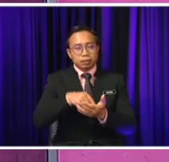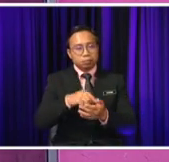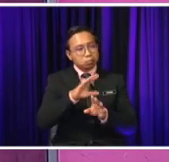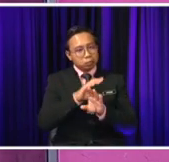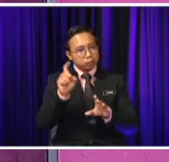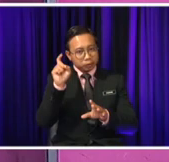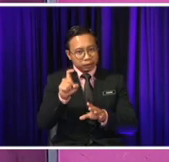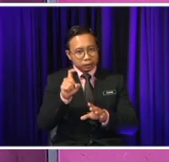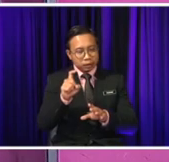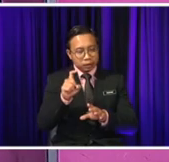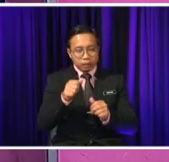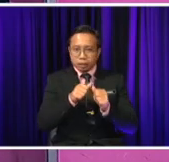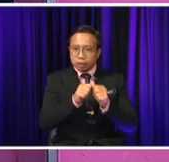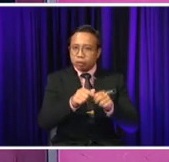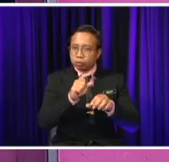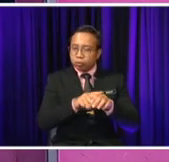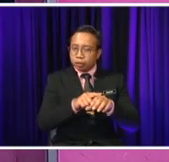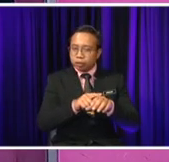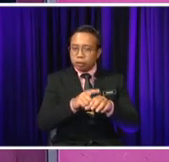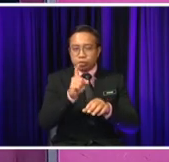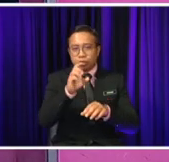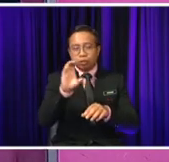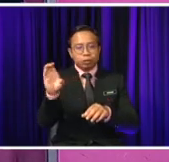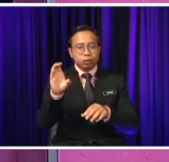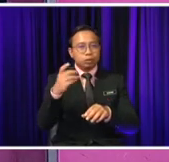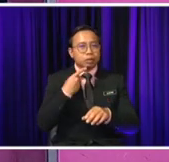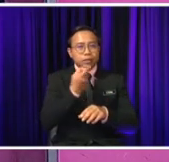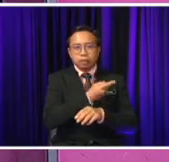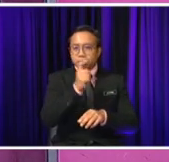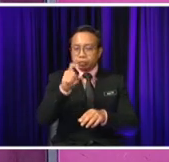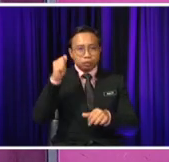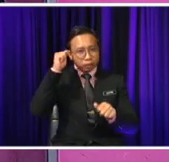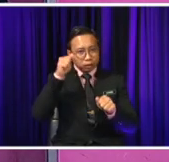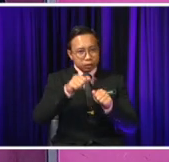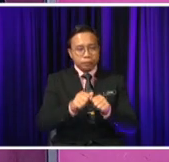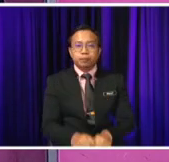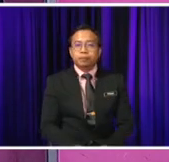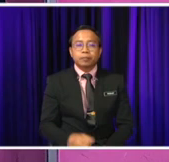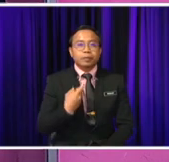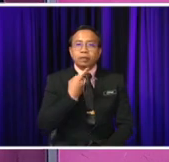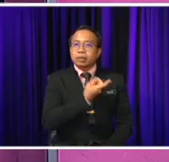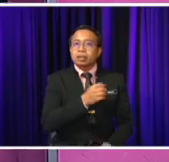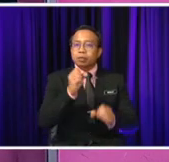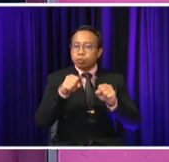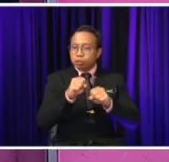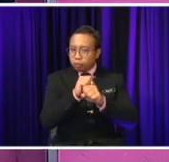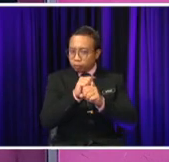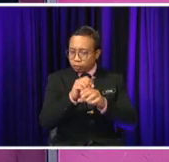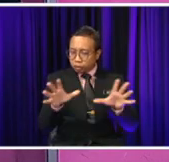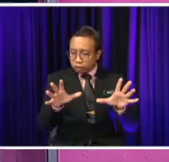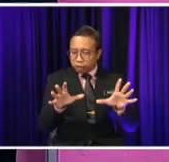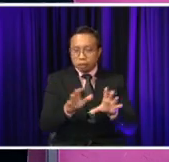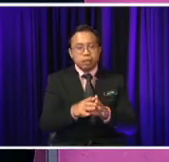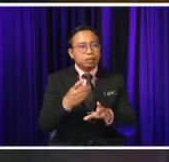semestinya kita persen yang kita kenapal tapi kita boleh pecahkan daripada apa yang kita